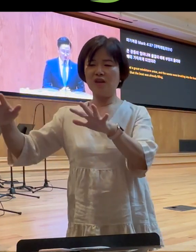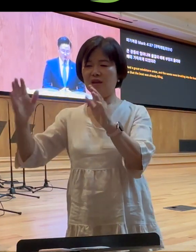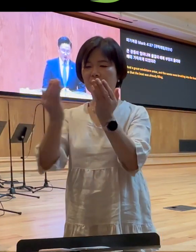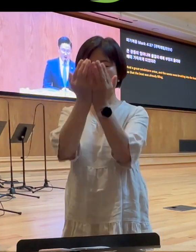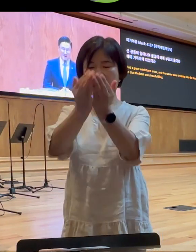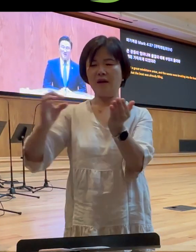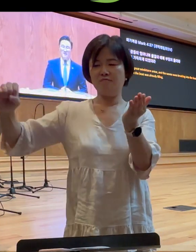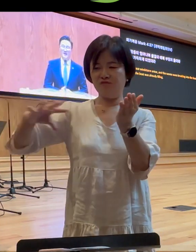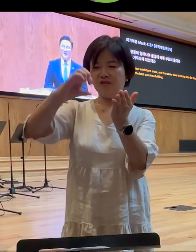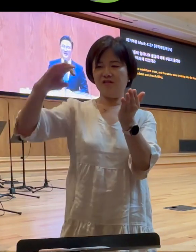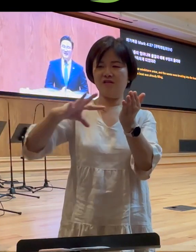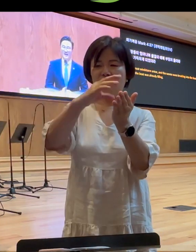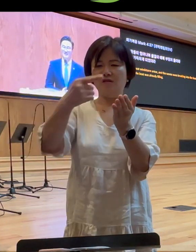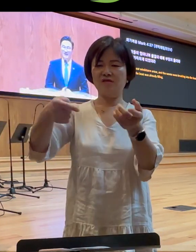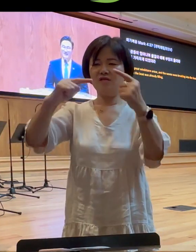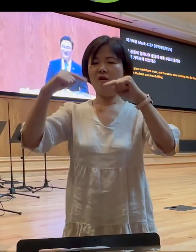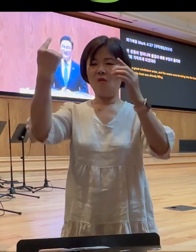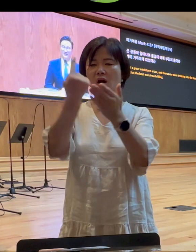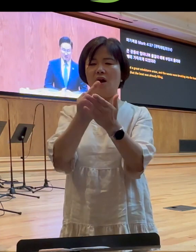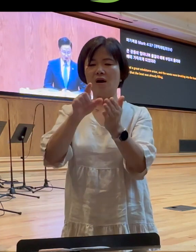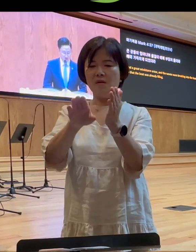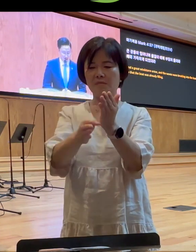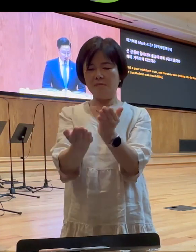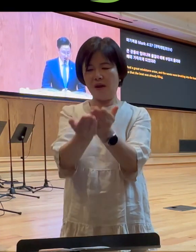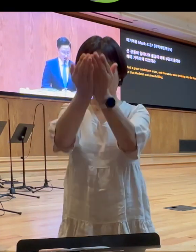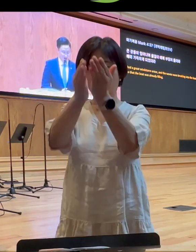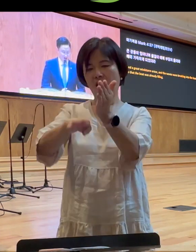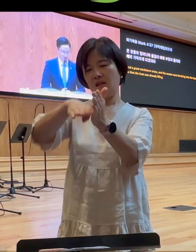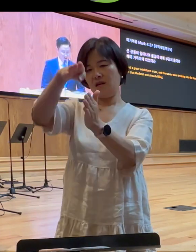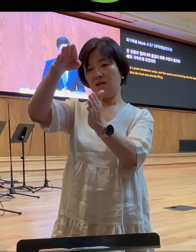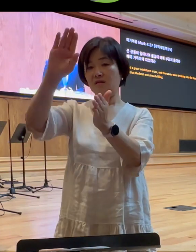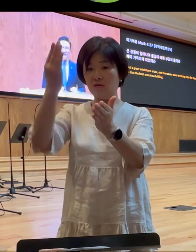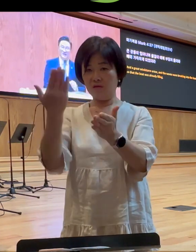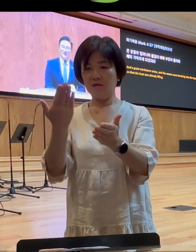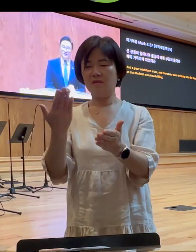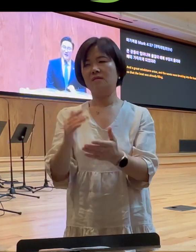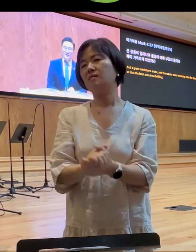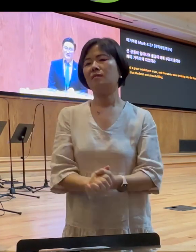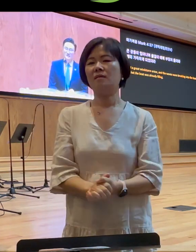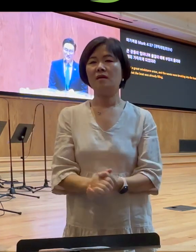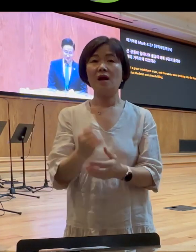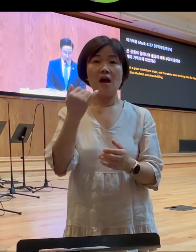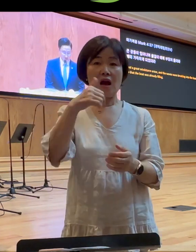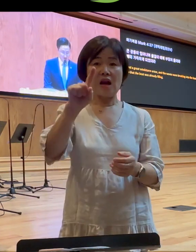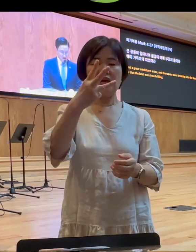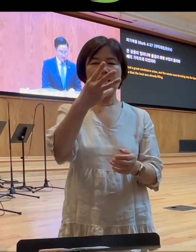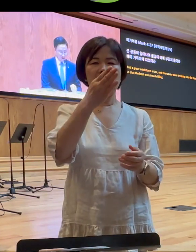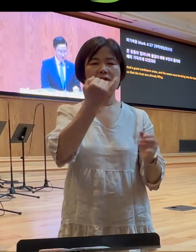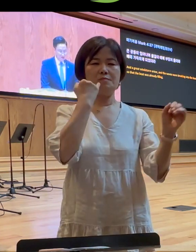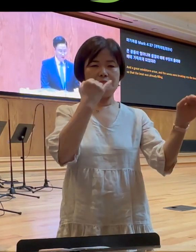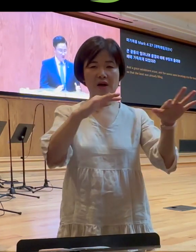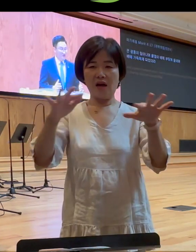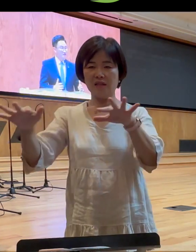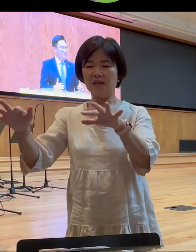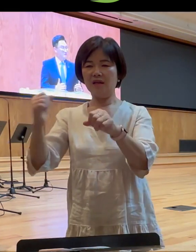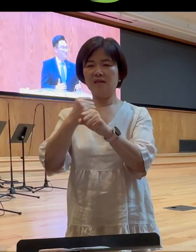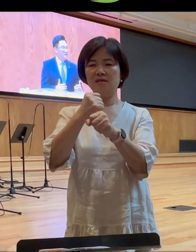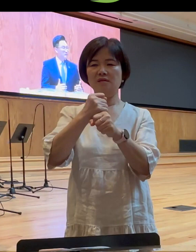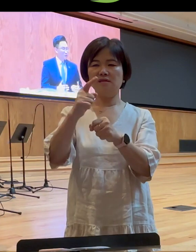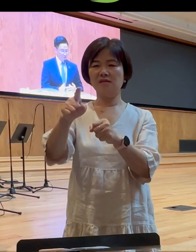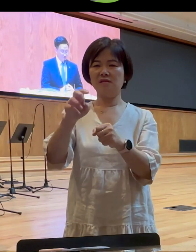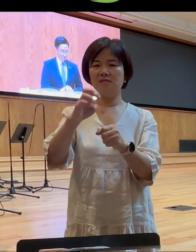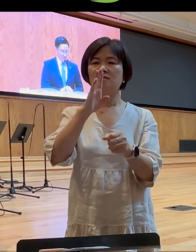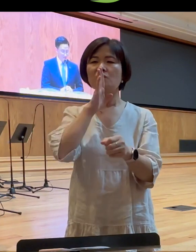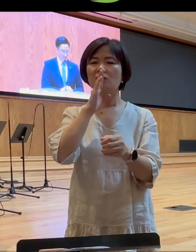부딪혀 들어와 배에 가득하게 되었더라. 갈릴리 바다는 갈릴리 지역에 있는 큰